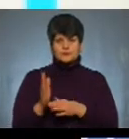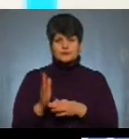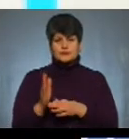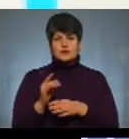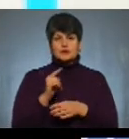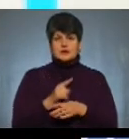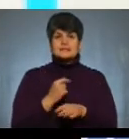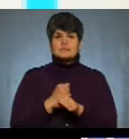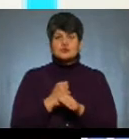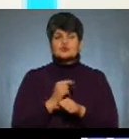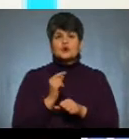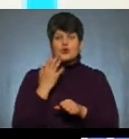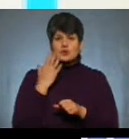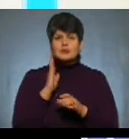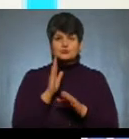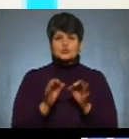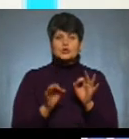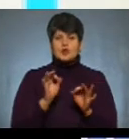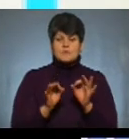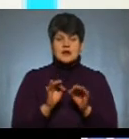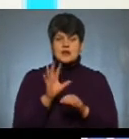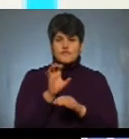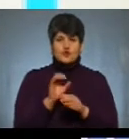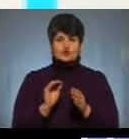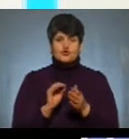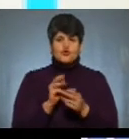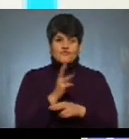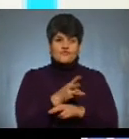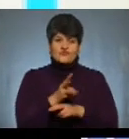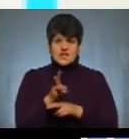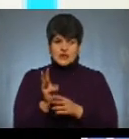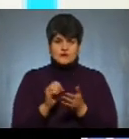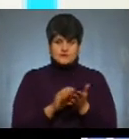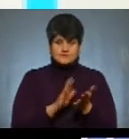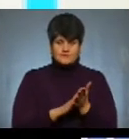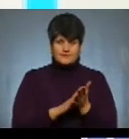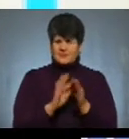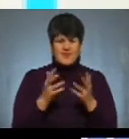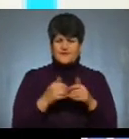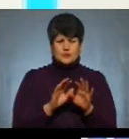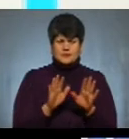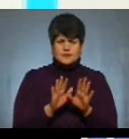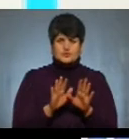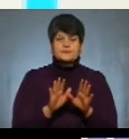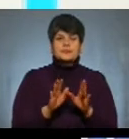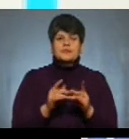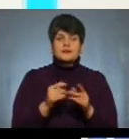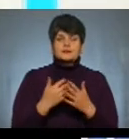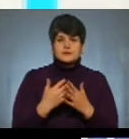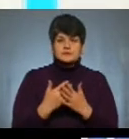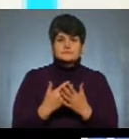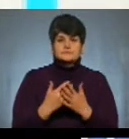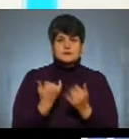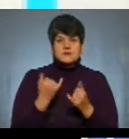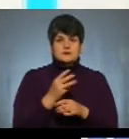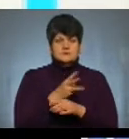бути тоді, запрацює, коли буде нормальна фото-відеофіксація, тобто автоматично. Не тільки, так як приклад, ми беремо, що